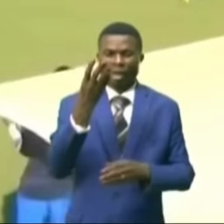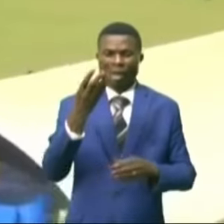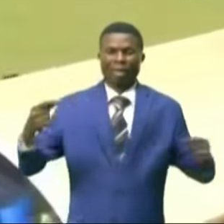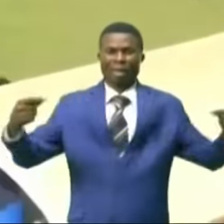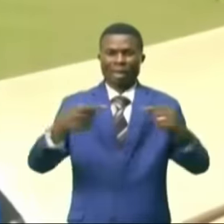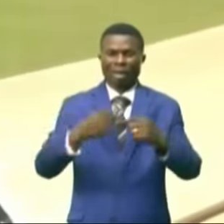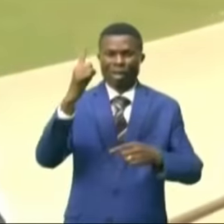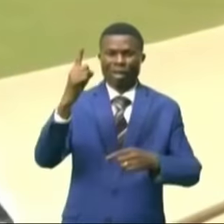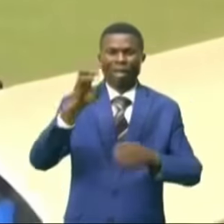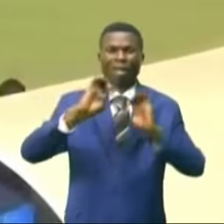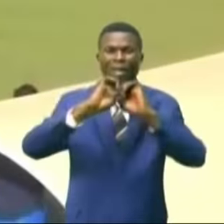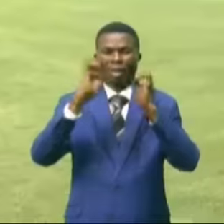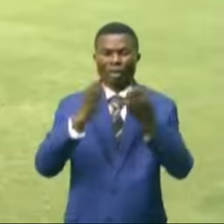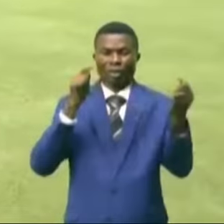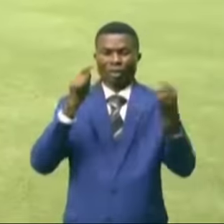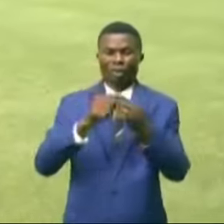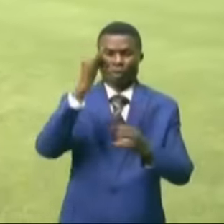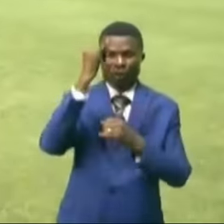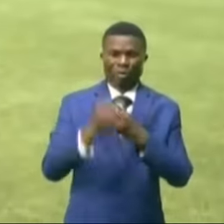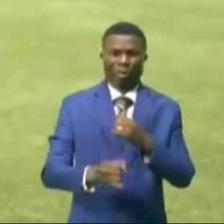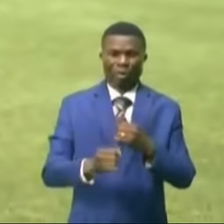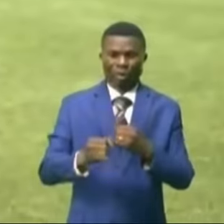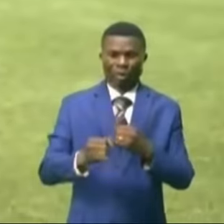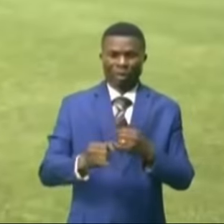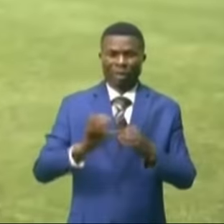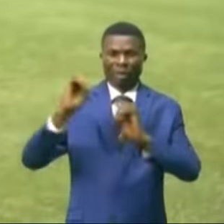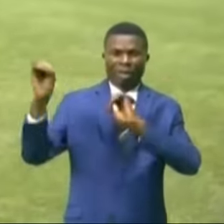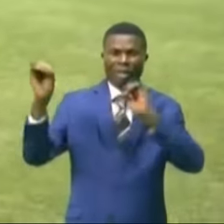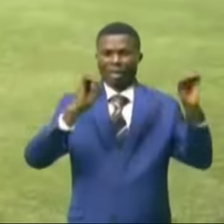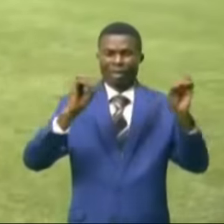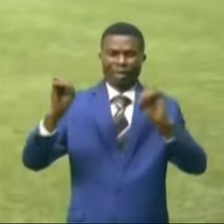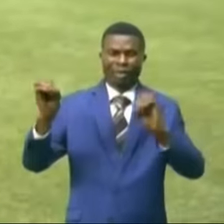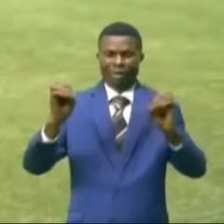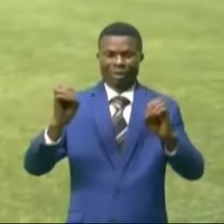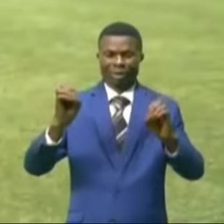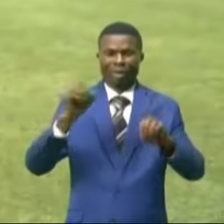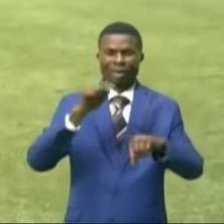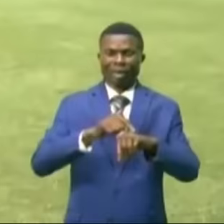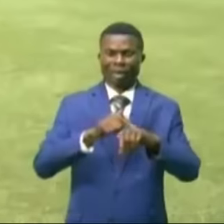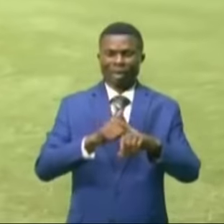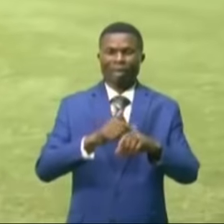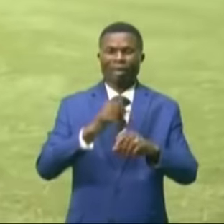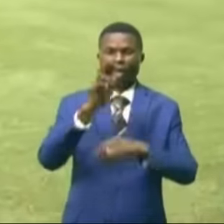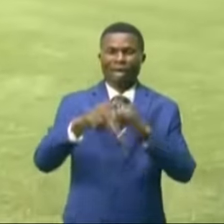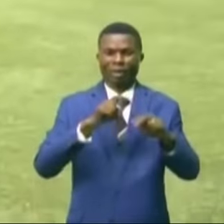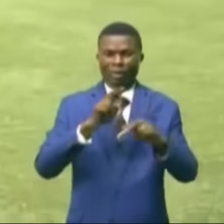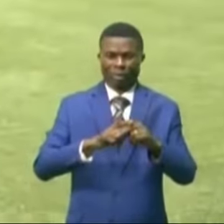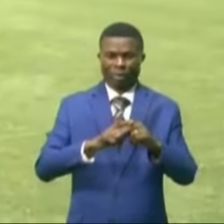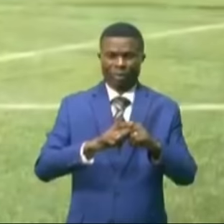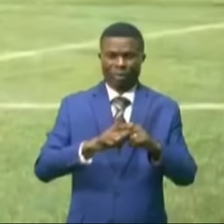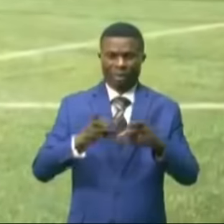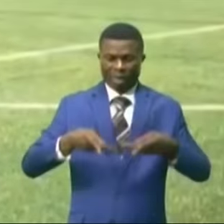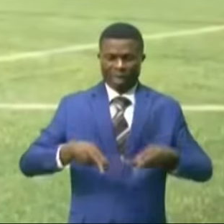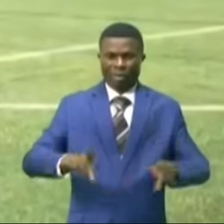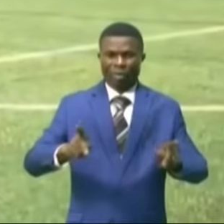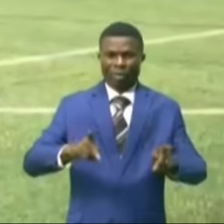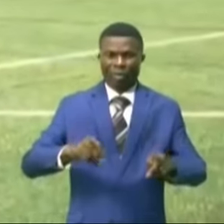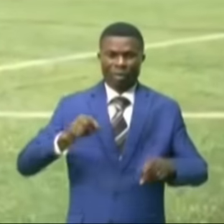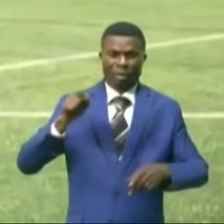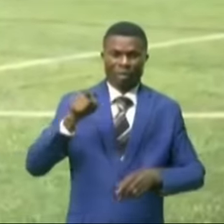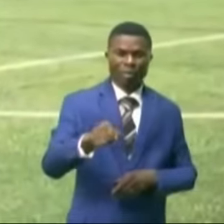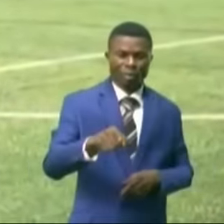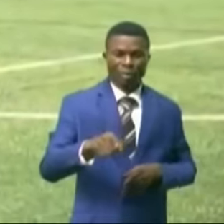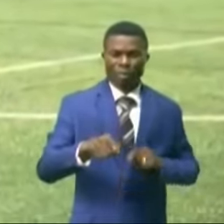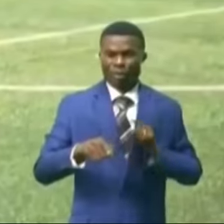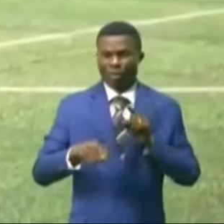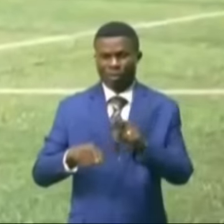équipe, jusqu'à la finale, un score vierge sanctionnera le temps réglementaire afin de laisser place à la séance de tir au